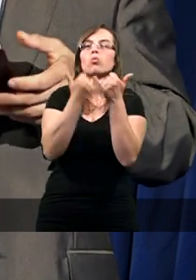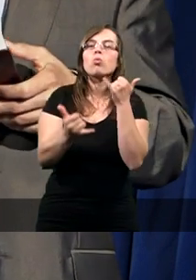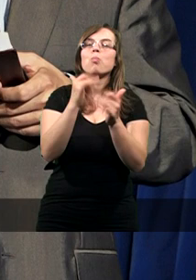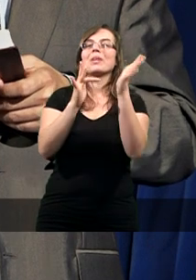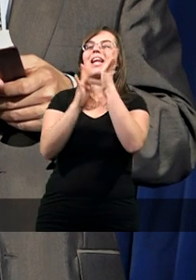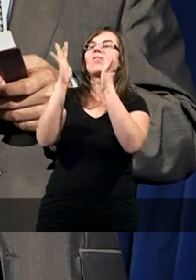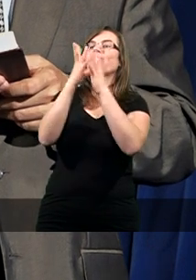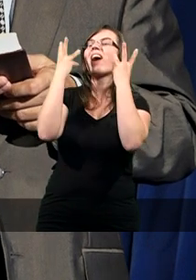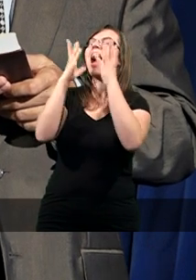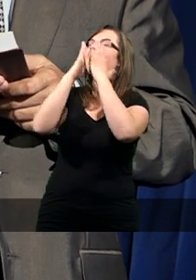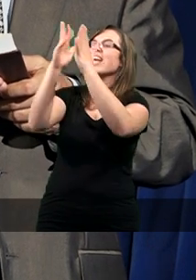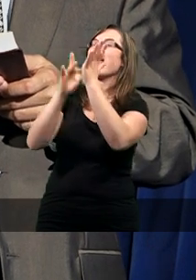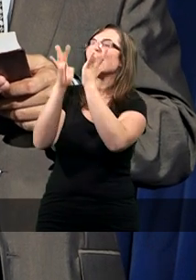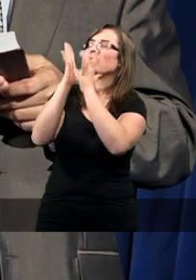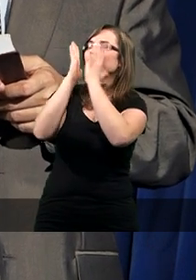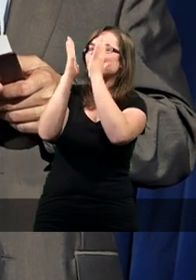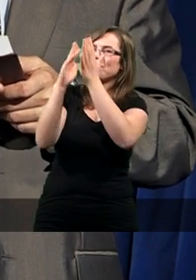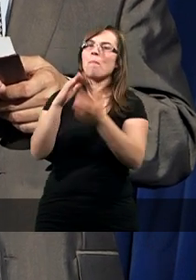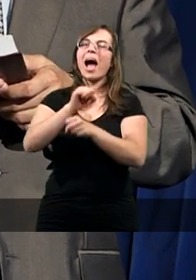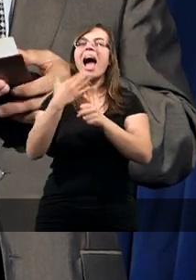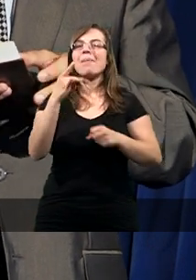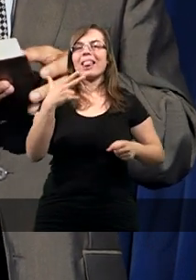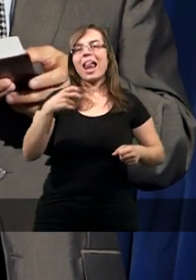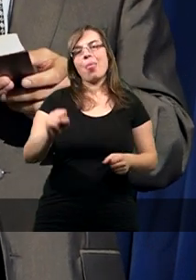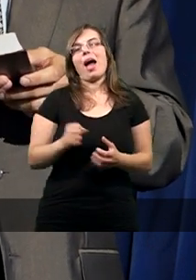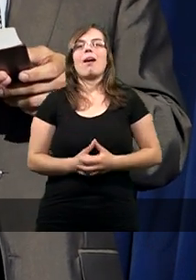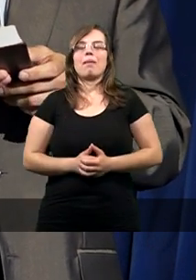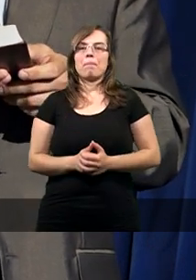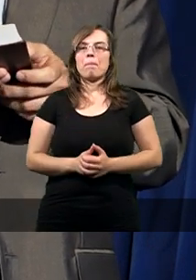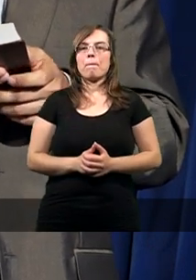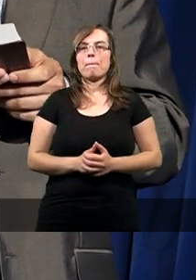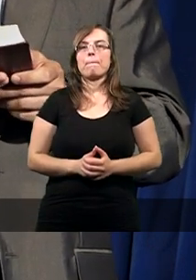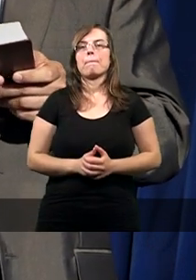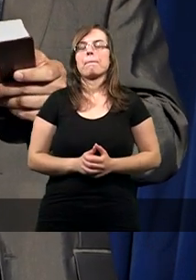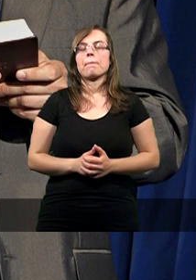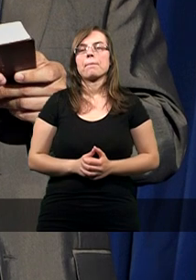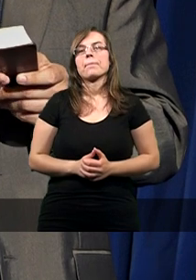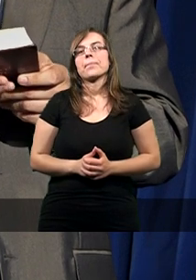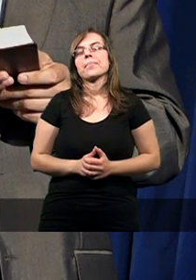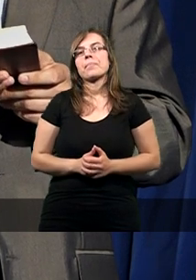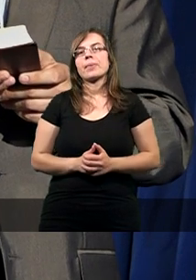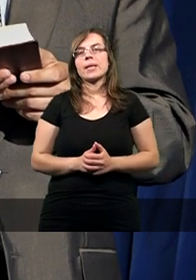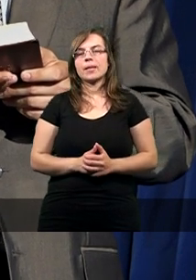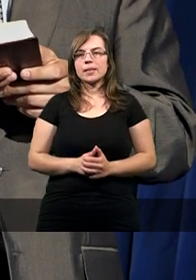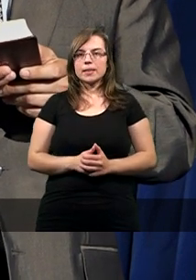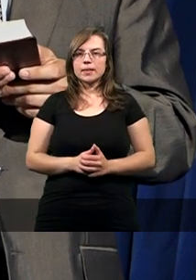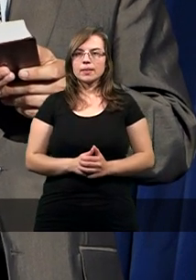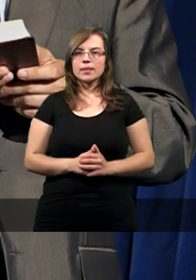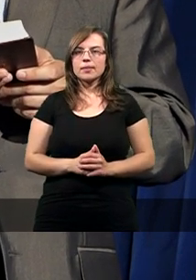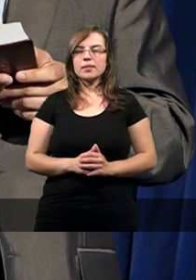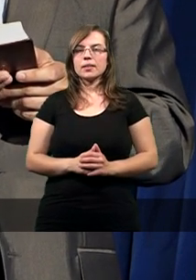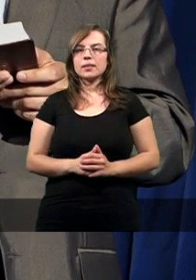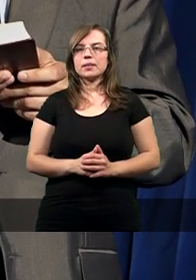stóp Jezusa Chrystusa. Then in verse 4 it says, then saith one of the disciples, Judas